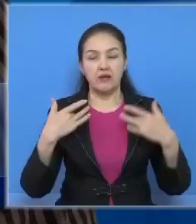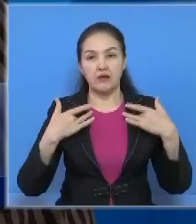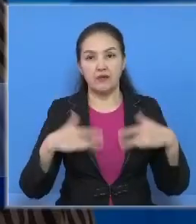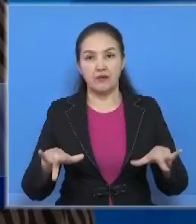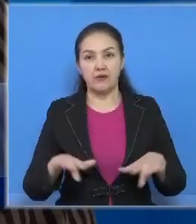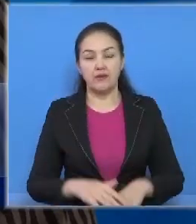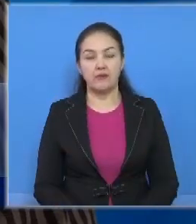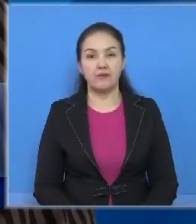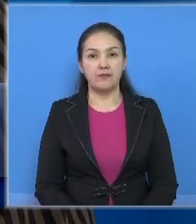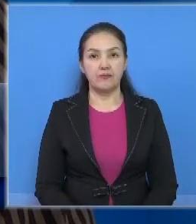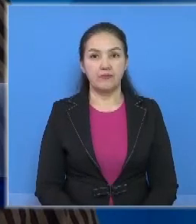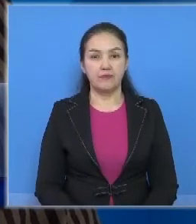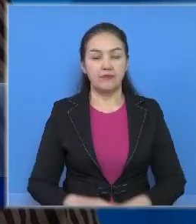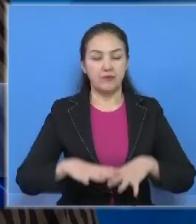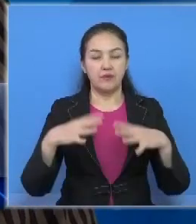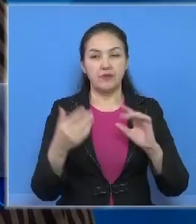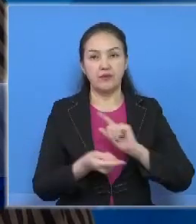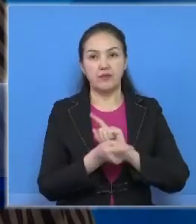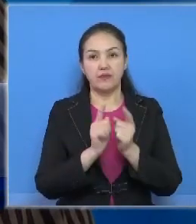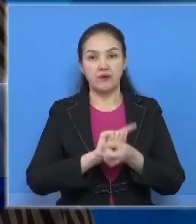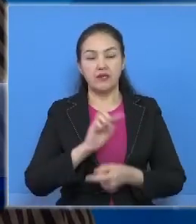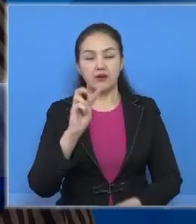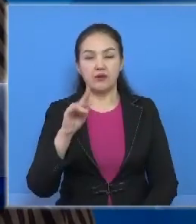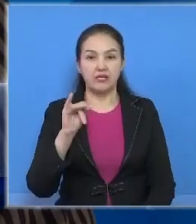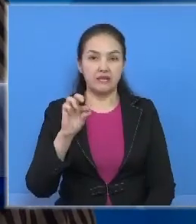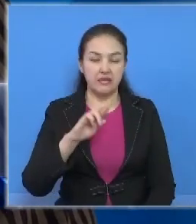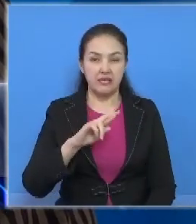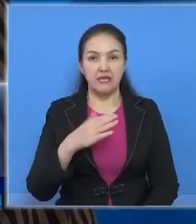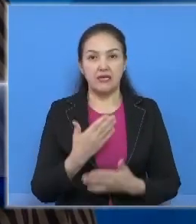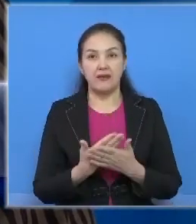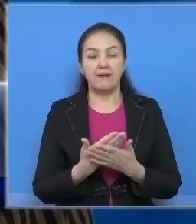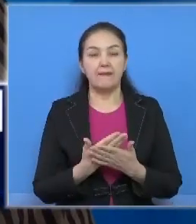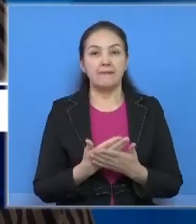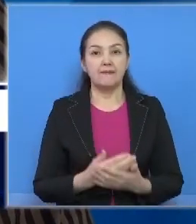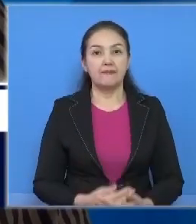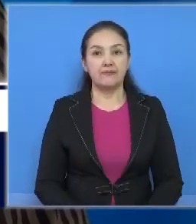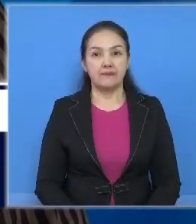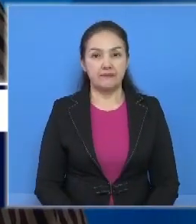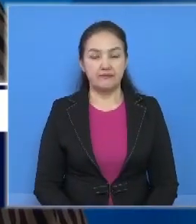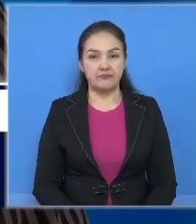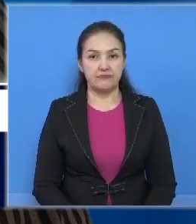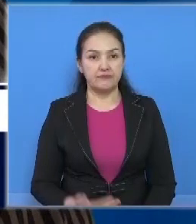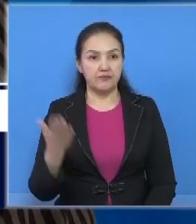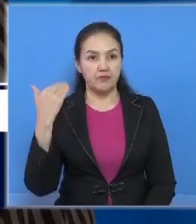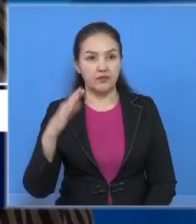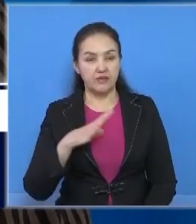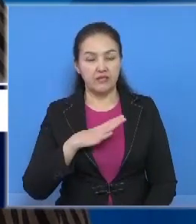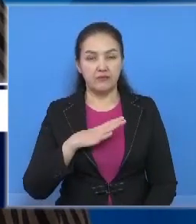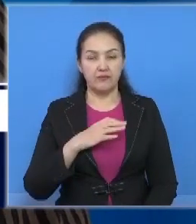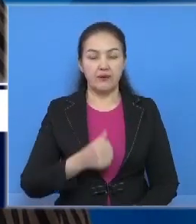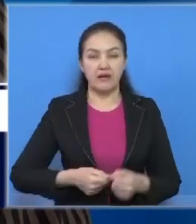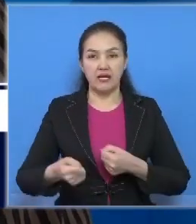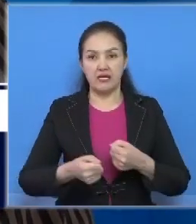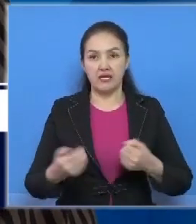шығарылады. Үлкен өзгерістер, ротациялық төлемдер қарастырылды. Ол бірінде мына басшы лауазымдар